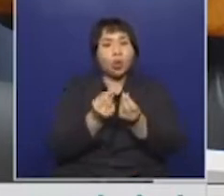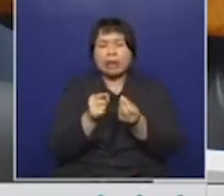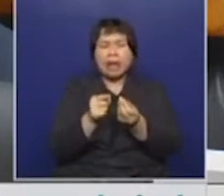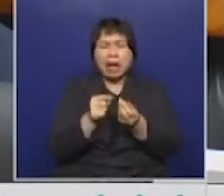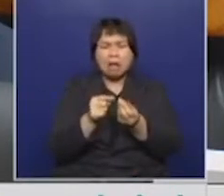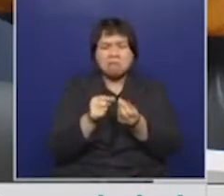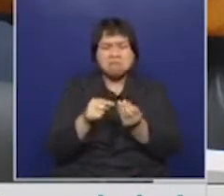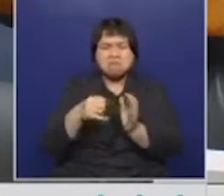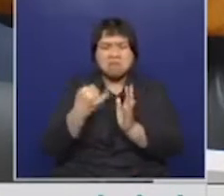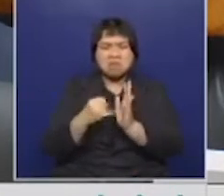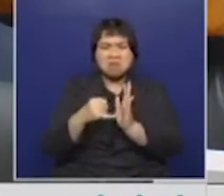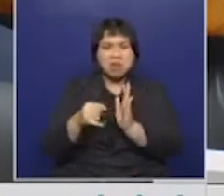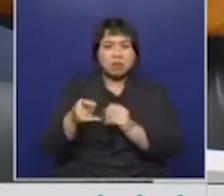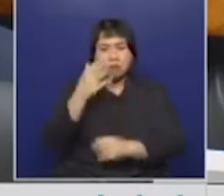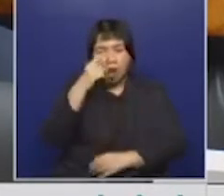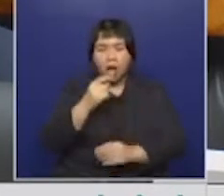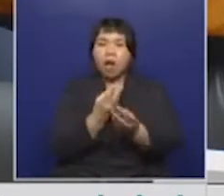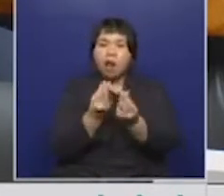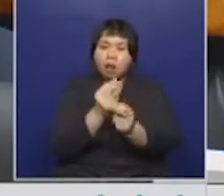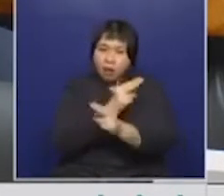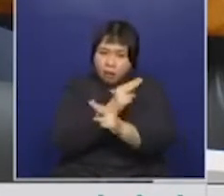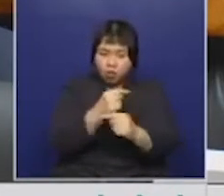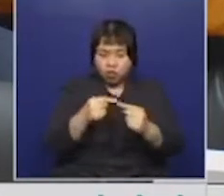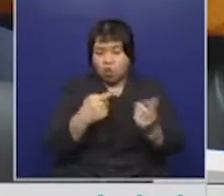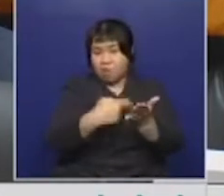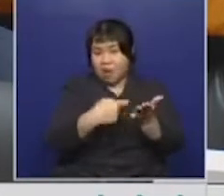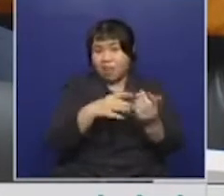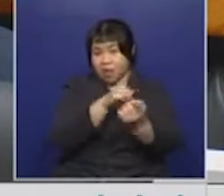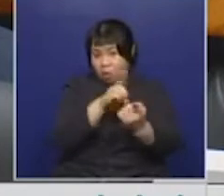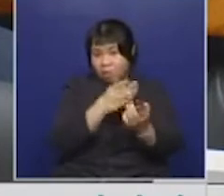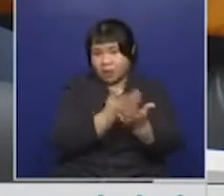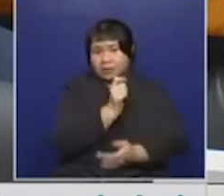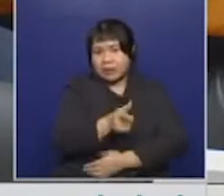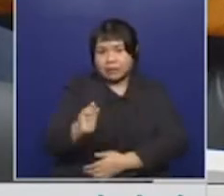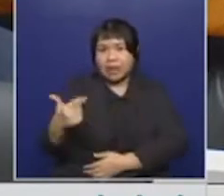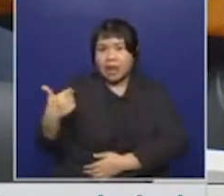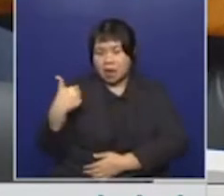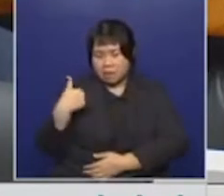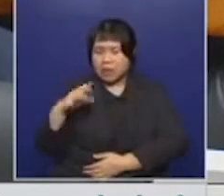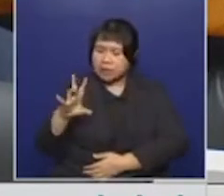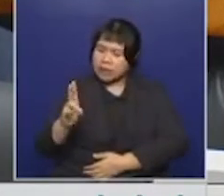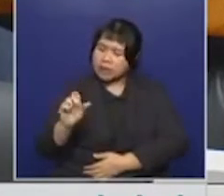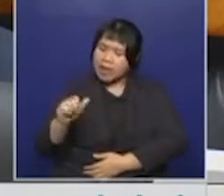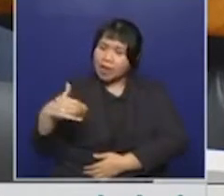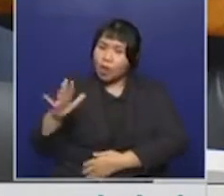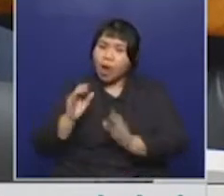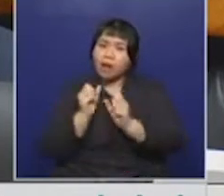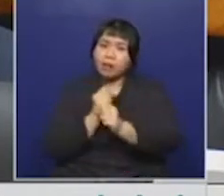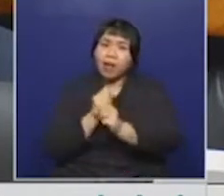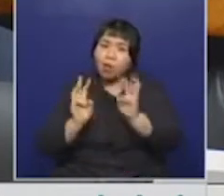ไม่จริงเพราะคำนวณจากสำนักงานประกันสังคมที่จ่ายประกันว่างานมีเพียง 7แสนกว่าคน